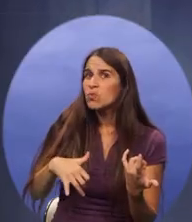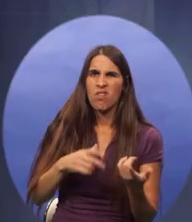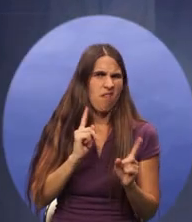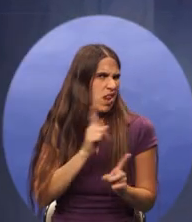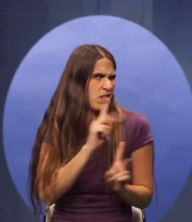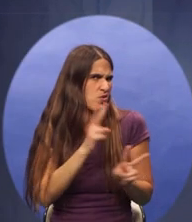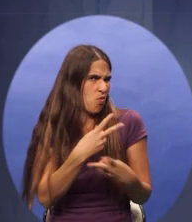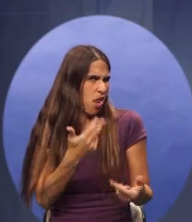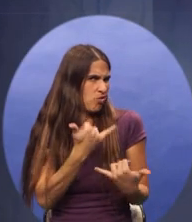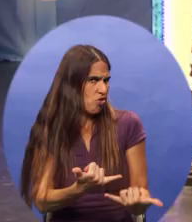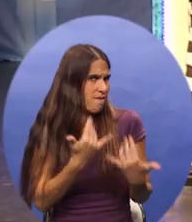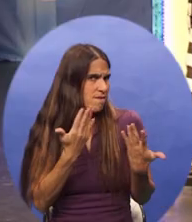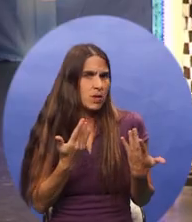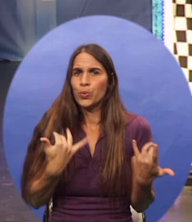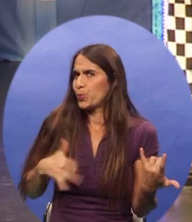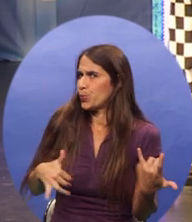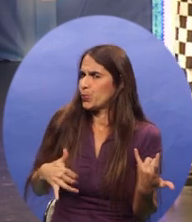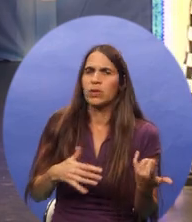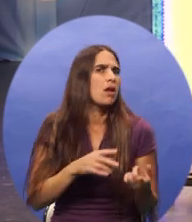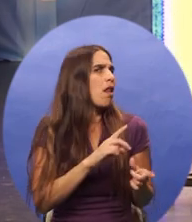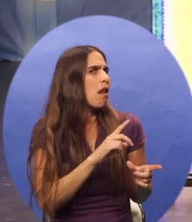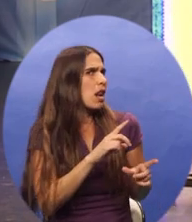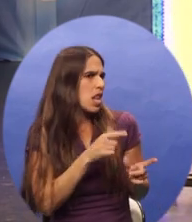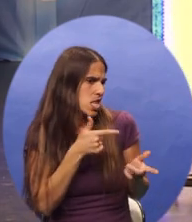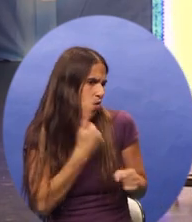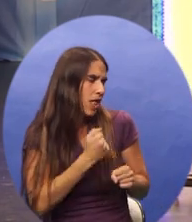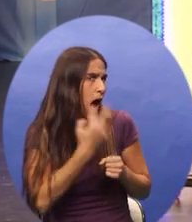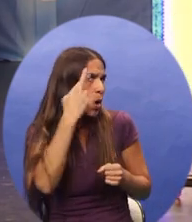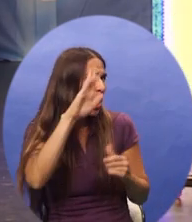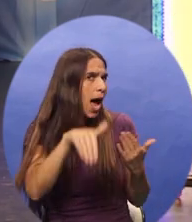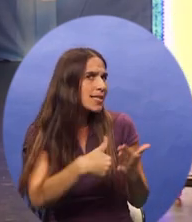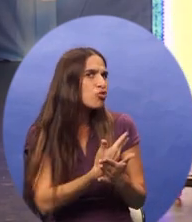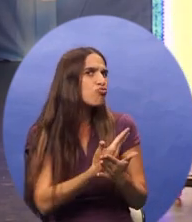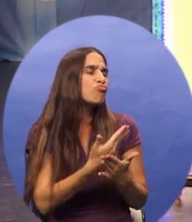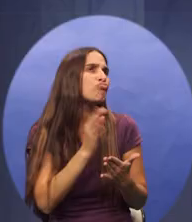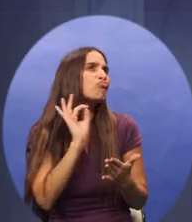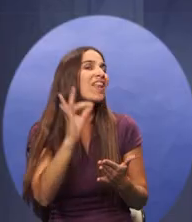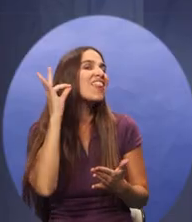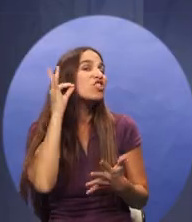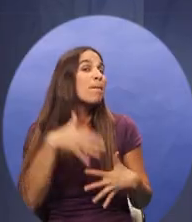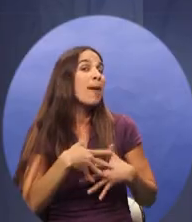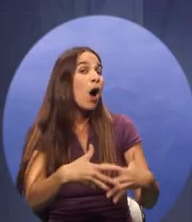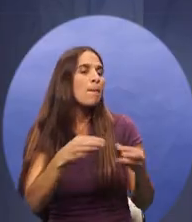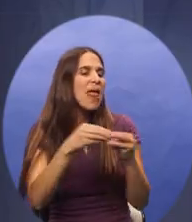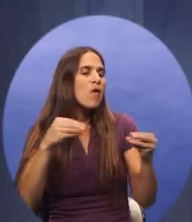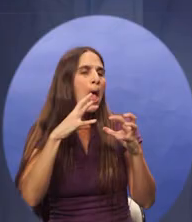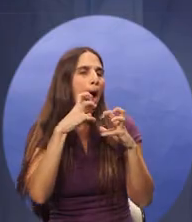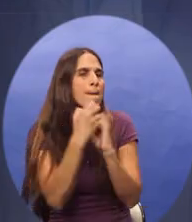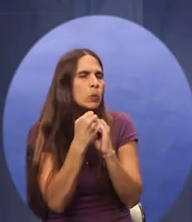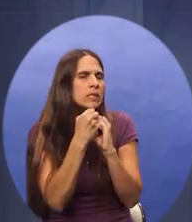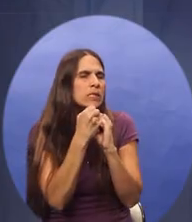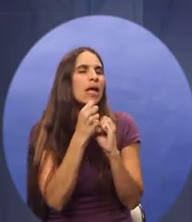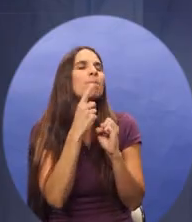אבל אני לא יכול עכשיו. כי אני בדיוק עובד על רעיון חדש לנשים בהיריון. מלפפון חמוץ בטעם